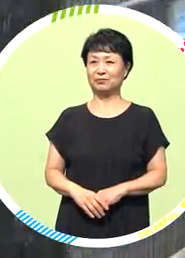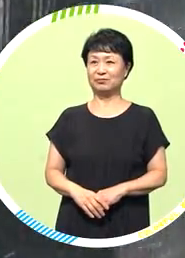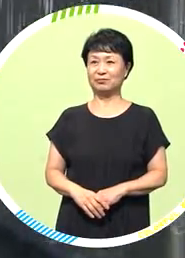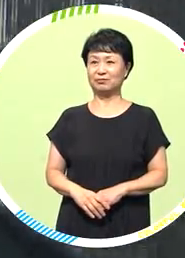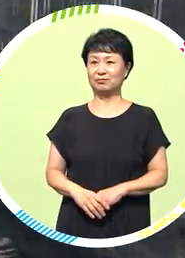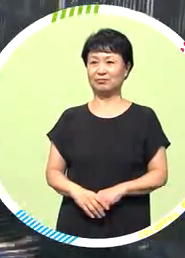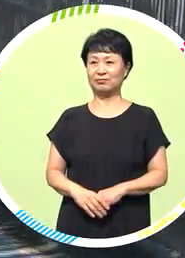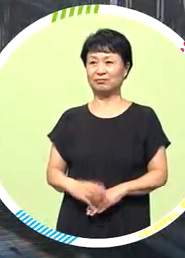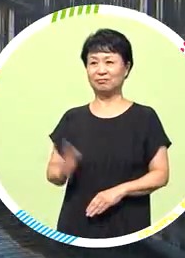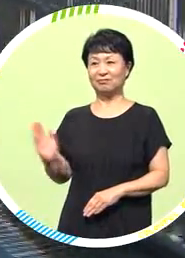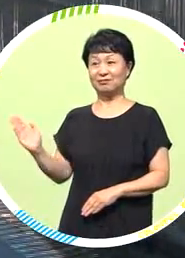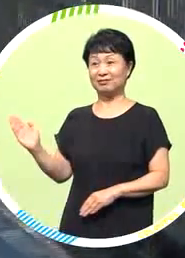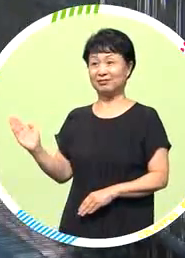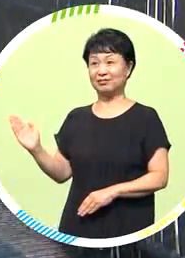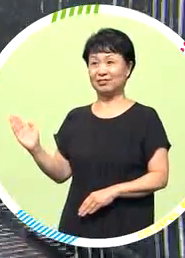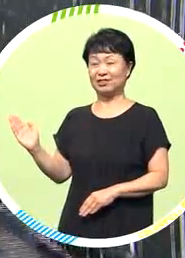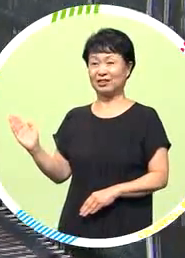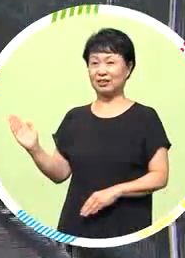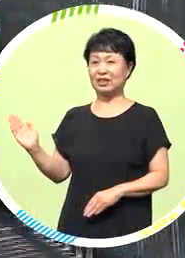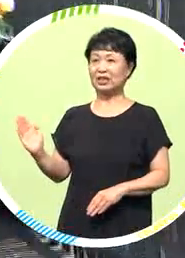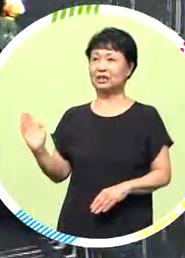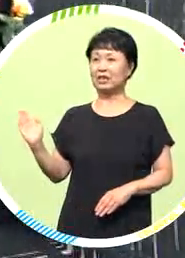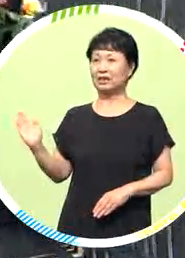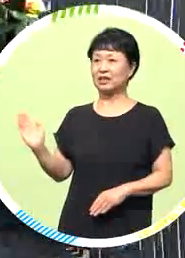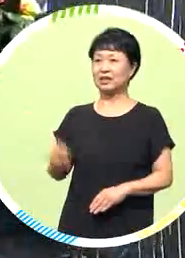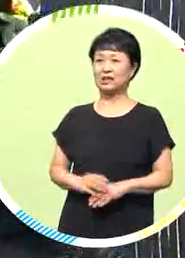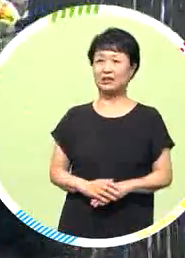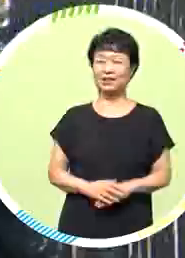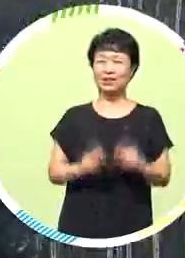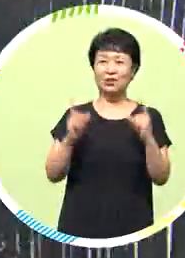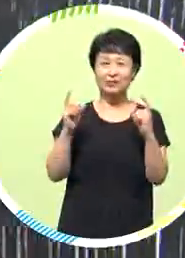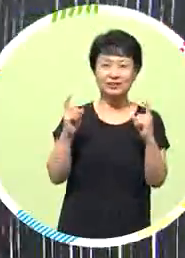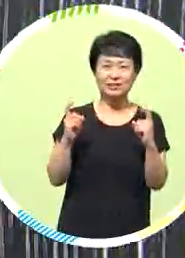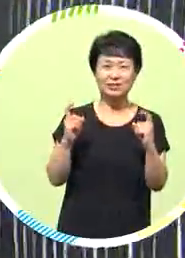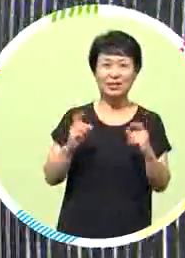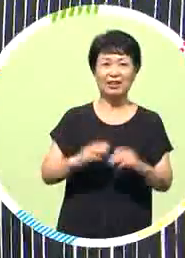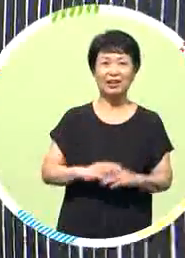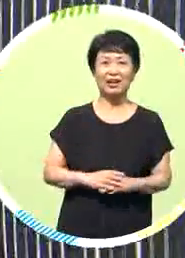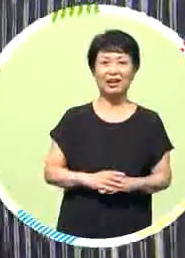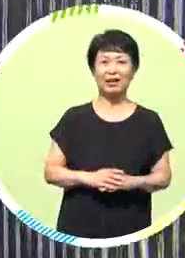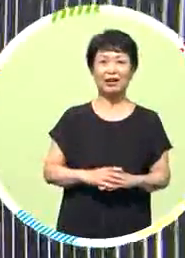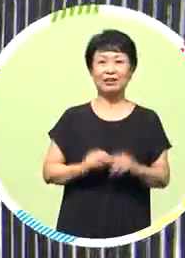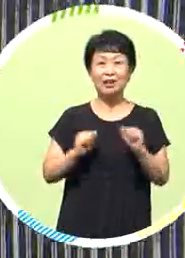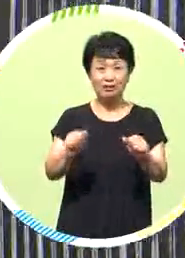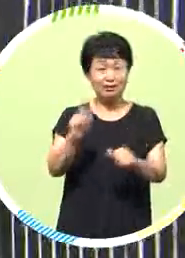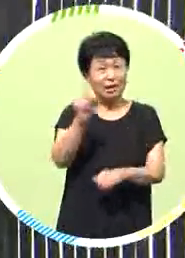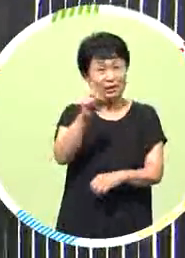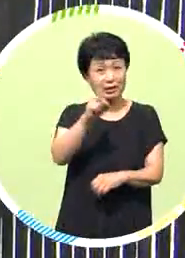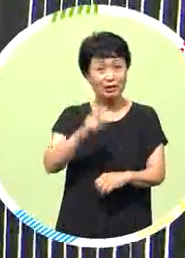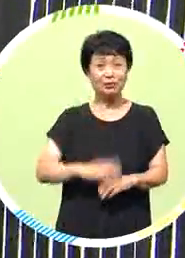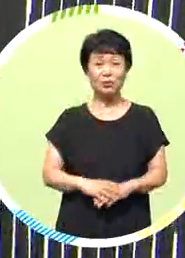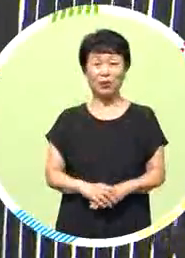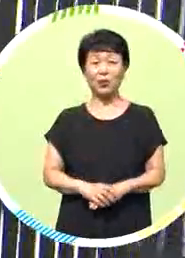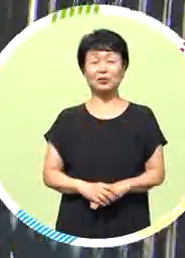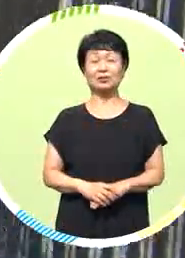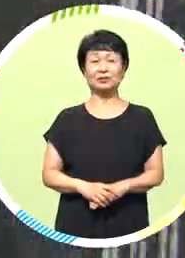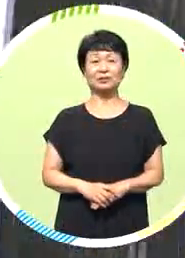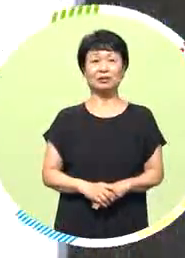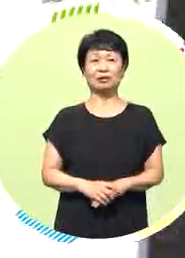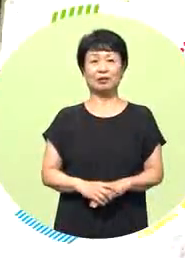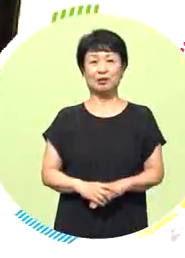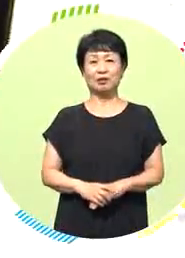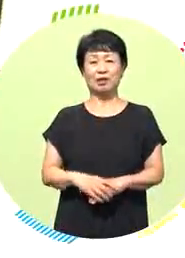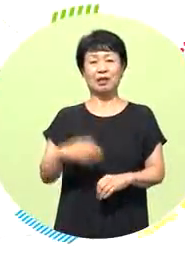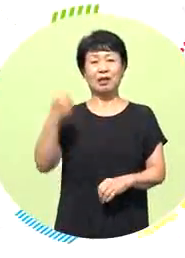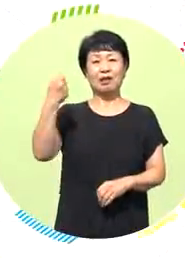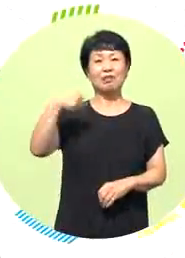あ、なんかすごい綺麗なお花、すいません、はい、今これ何されてるんですか？ はい、今ですね夏